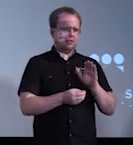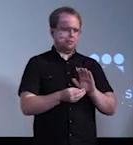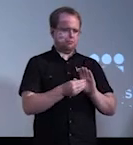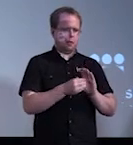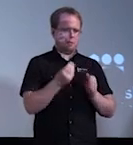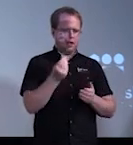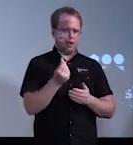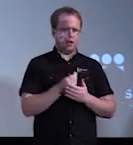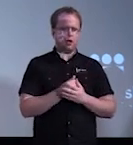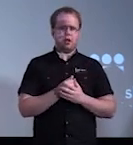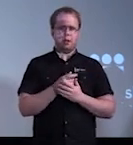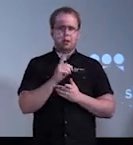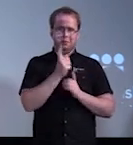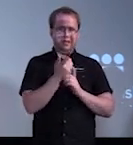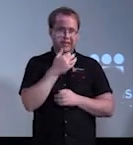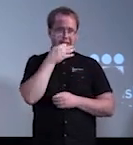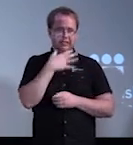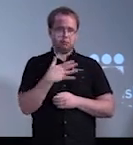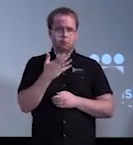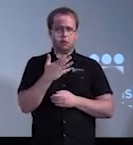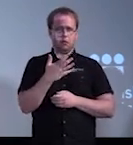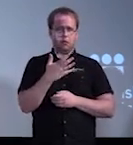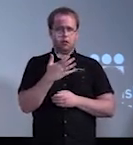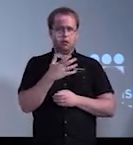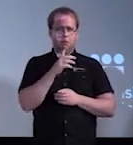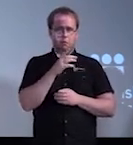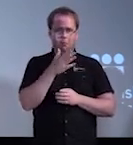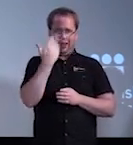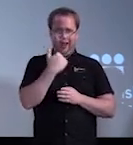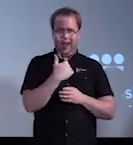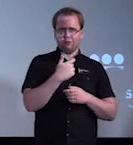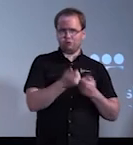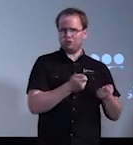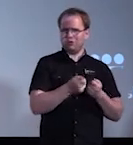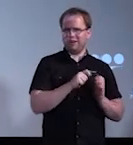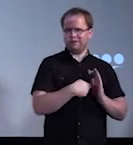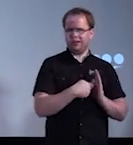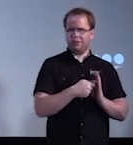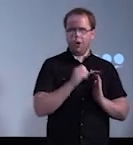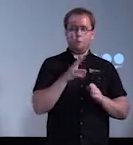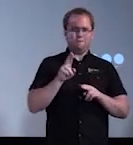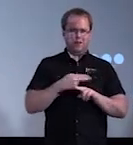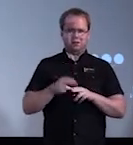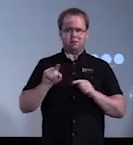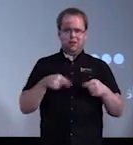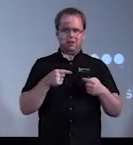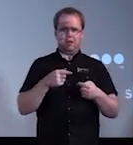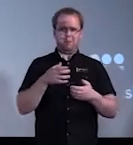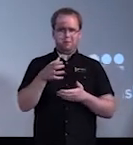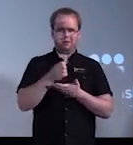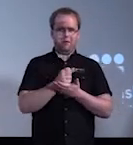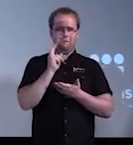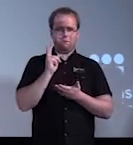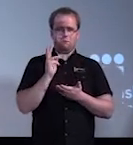inte så att man riskerar att få en större risk att man kan gå in och styra? Om vi nu säger att främlingsfientliga partier får den här graden av